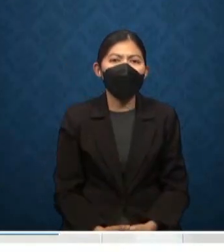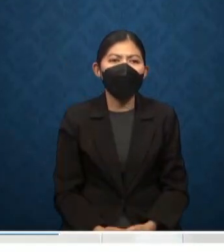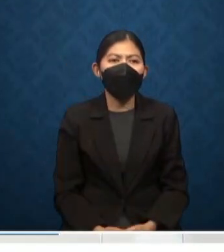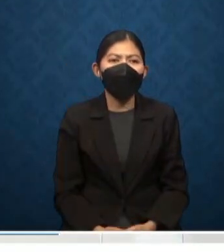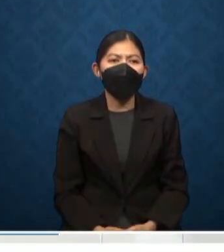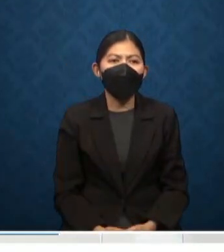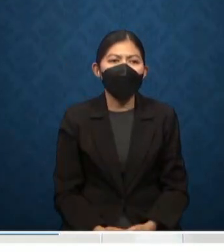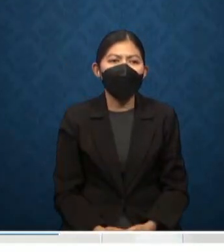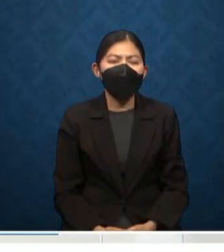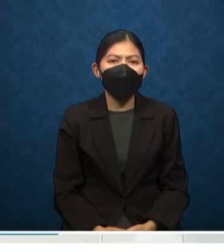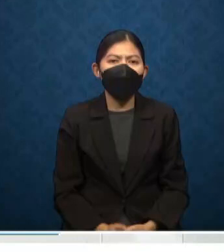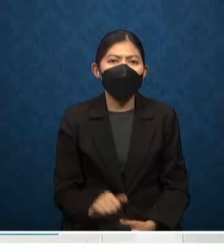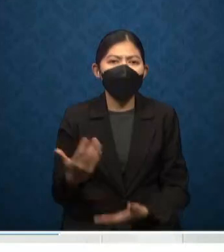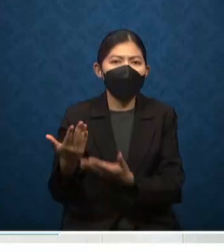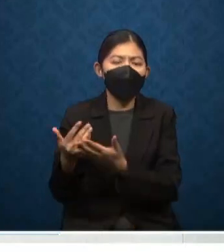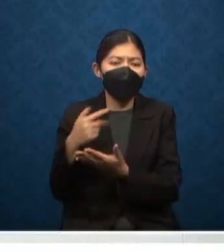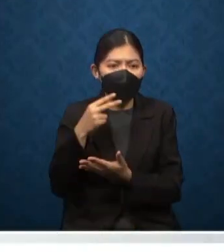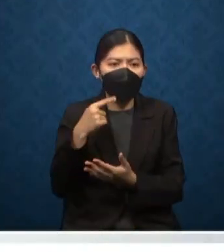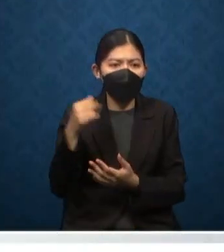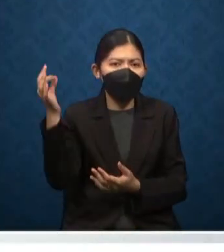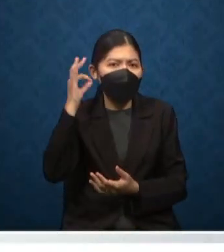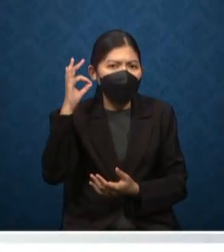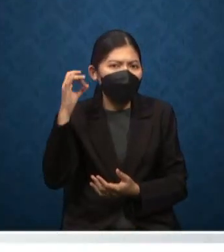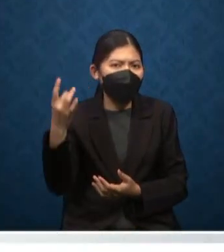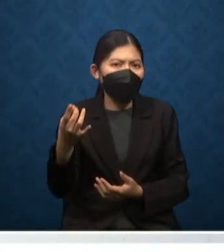ที่ช่วยตรวจสอบเสียงแทรกเลยนะครับ